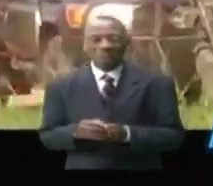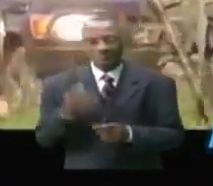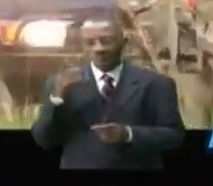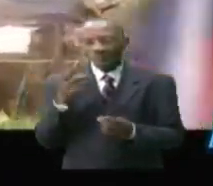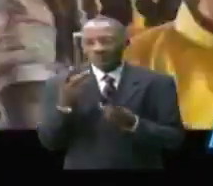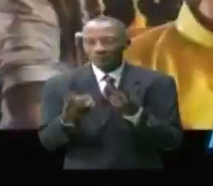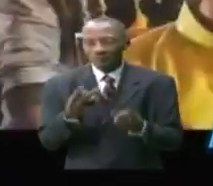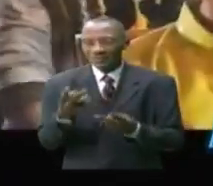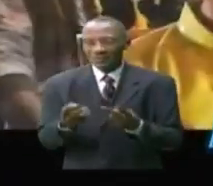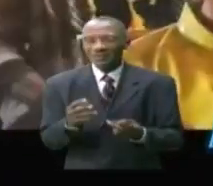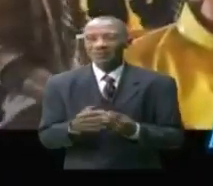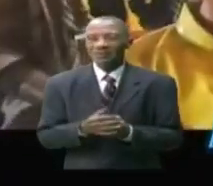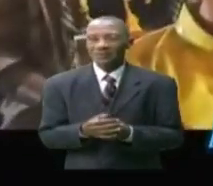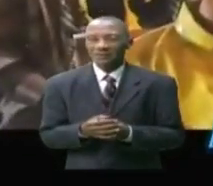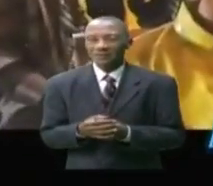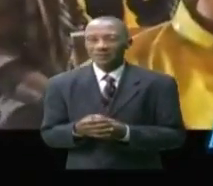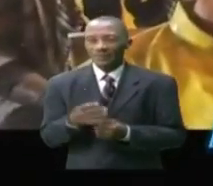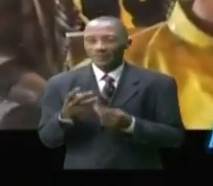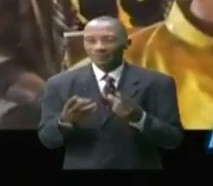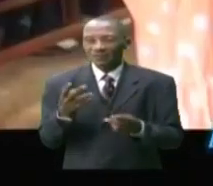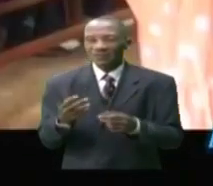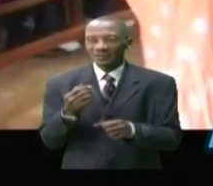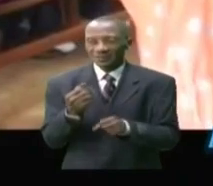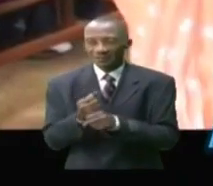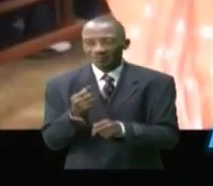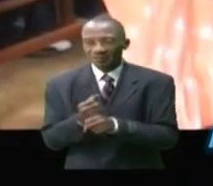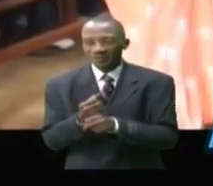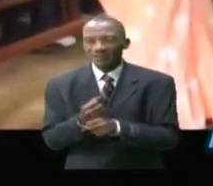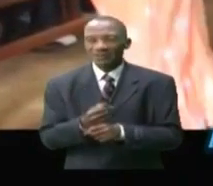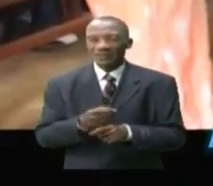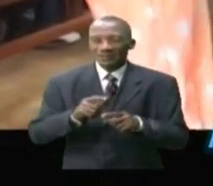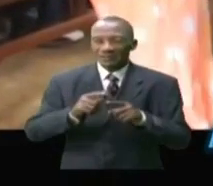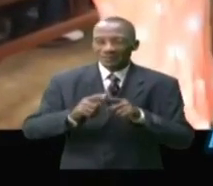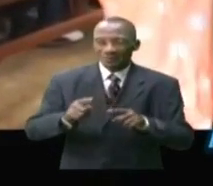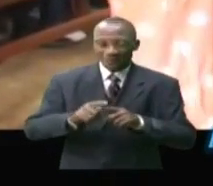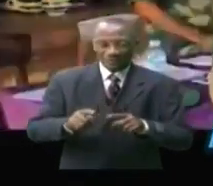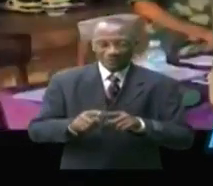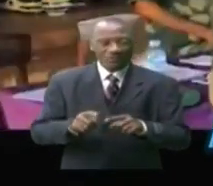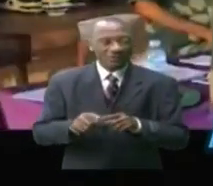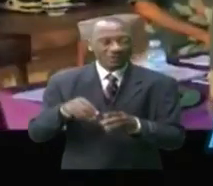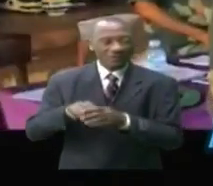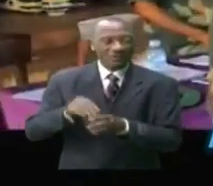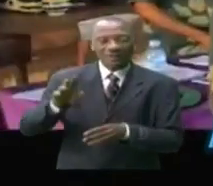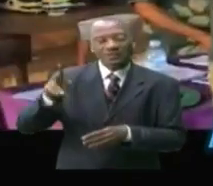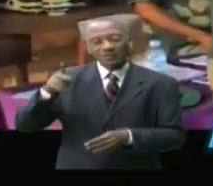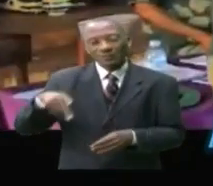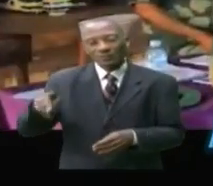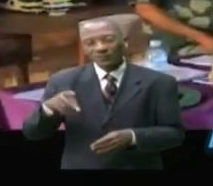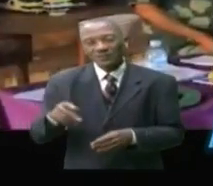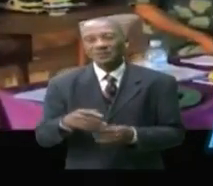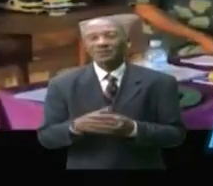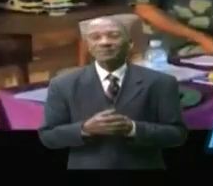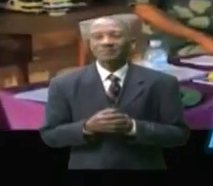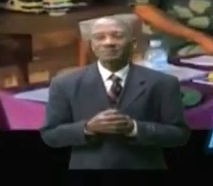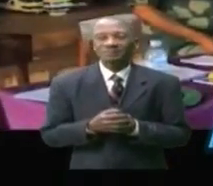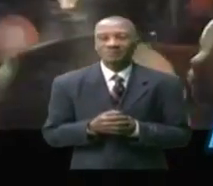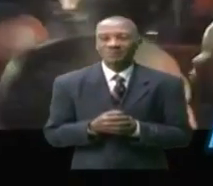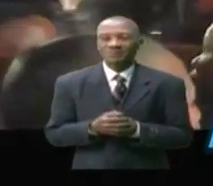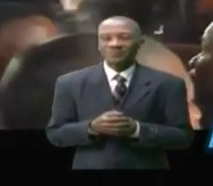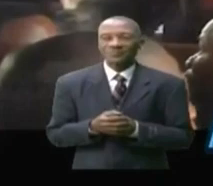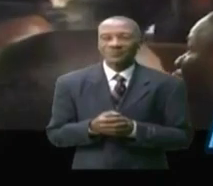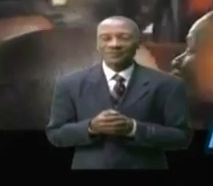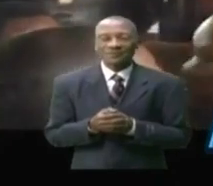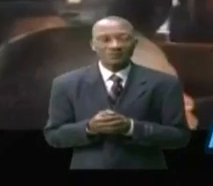et non militaire. C'est dans ce cadre que la milice FPIC réitère son engagement de cesser les attaques et représailles sur la population.